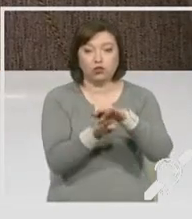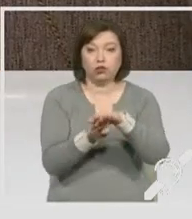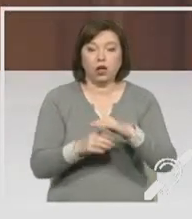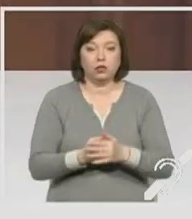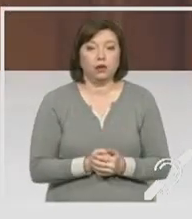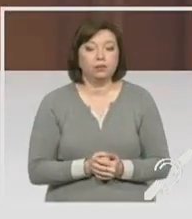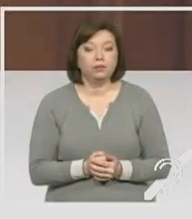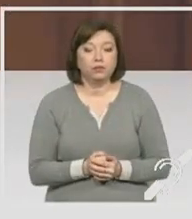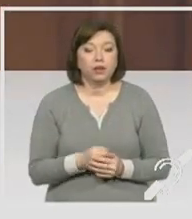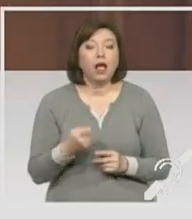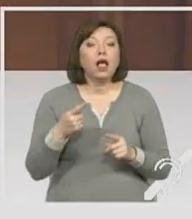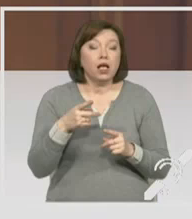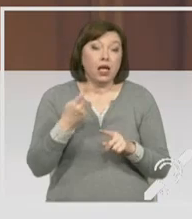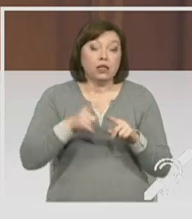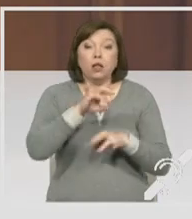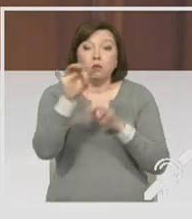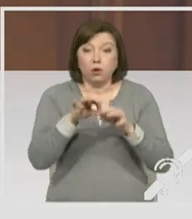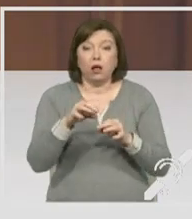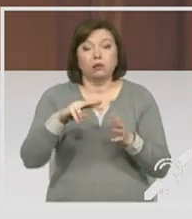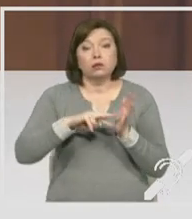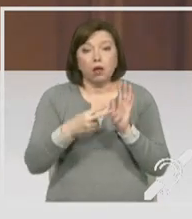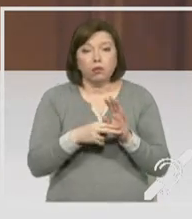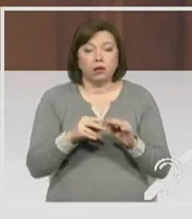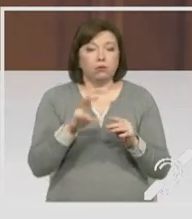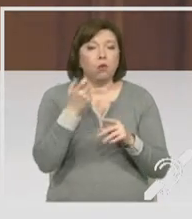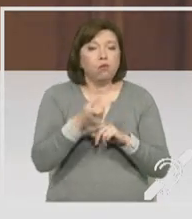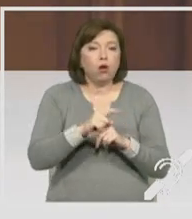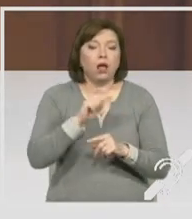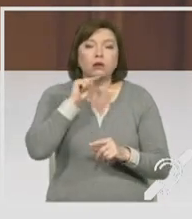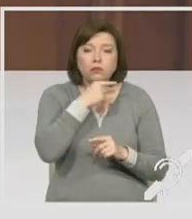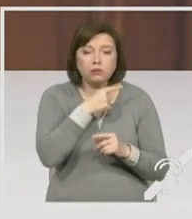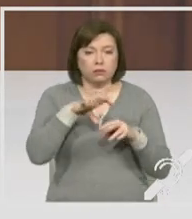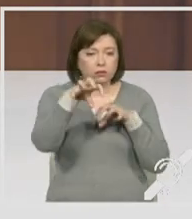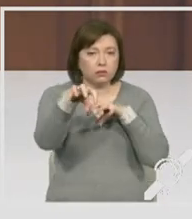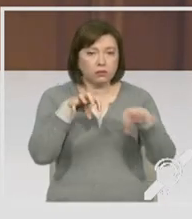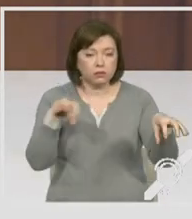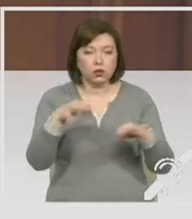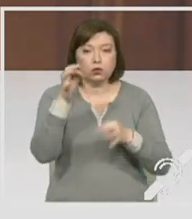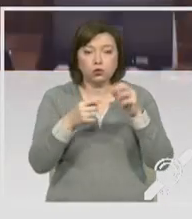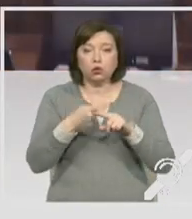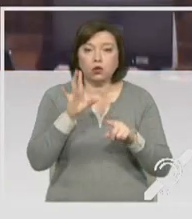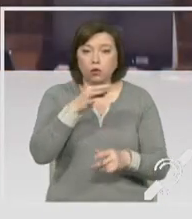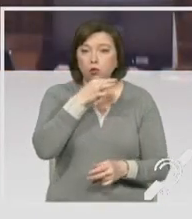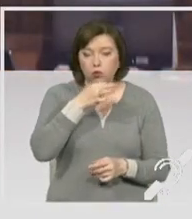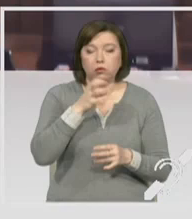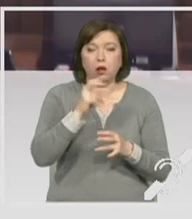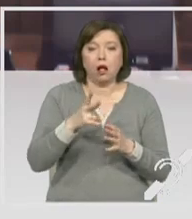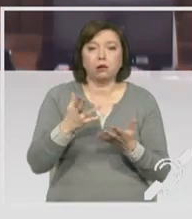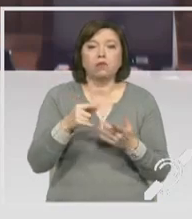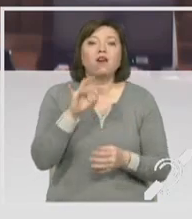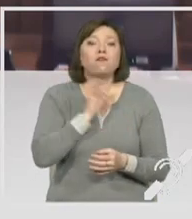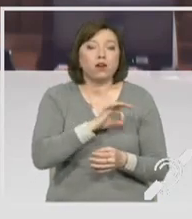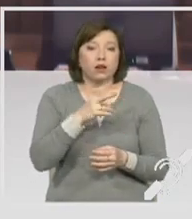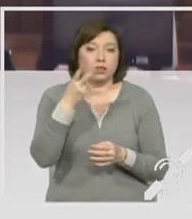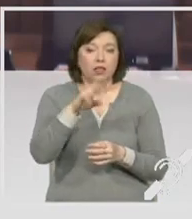Justiției prin proiect se urmărește organizarea amplasării cât mai eficiente a instanțelor judecătorești care să răspundă interesului public de acces